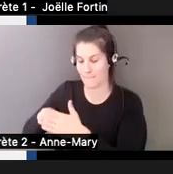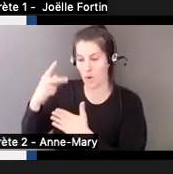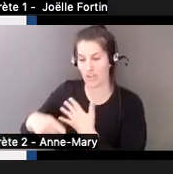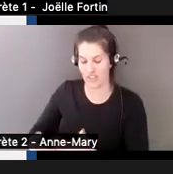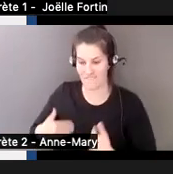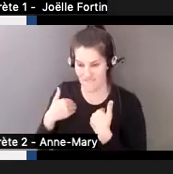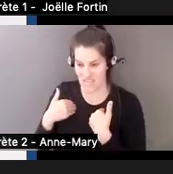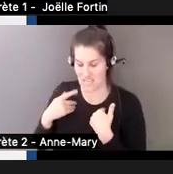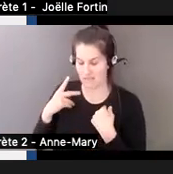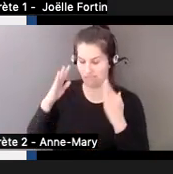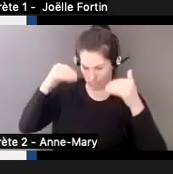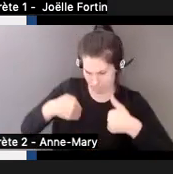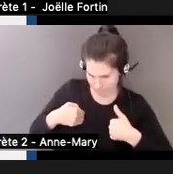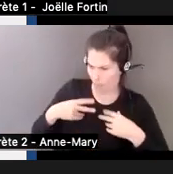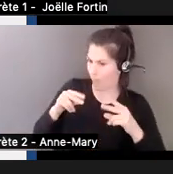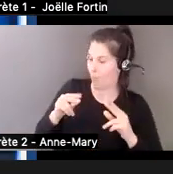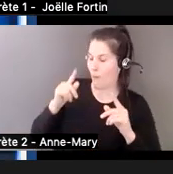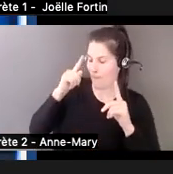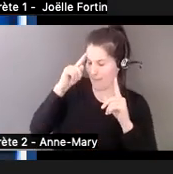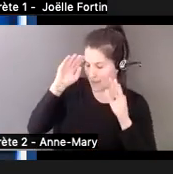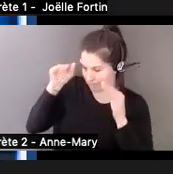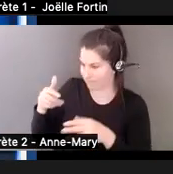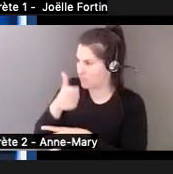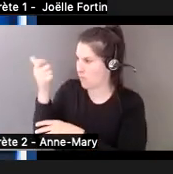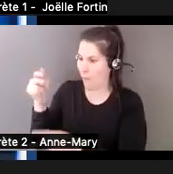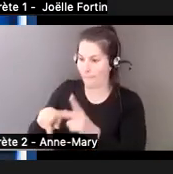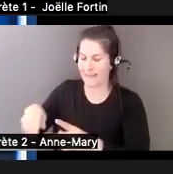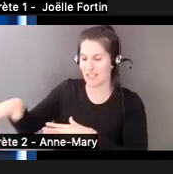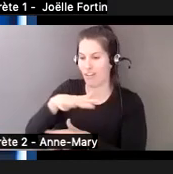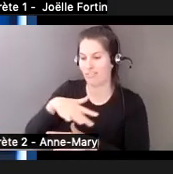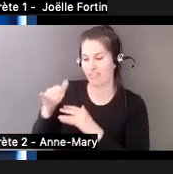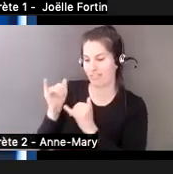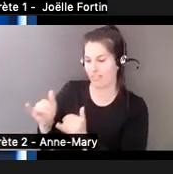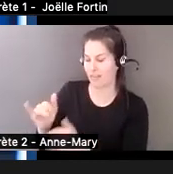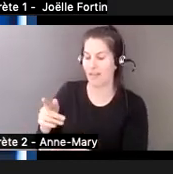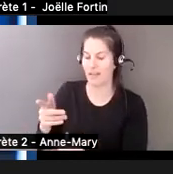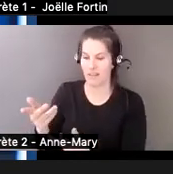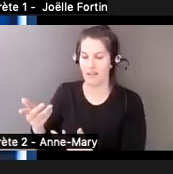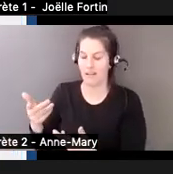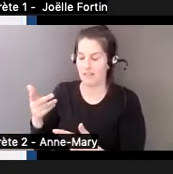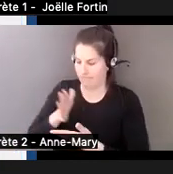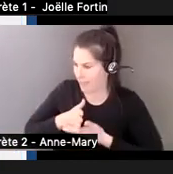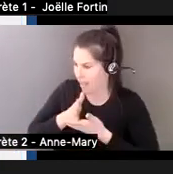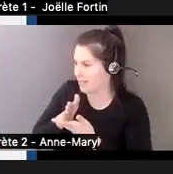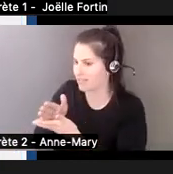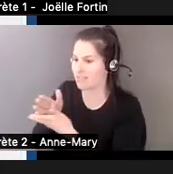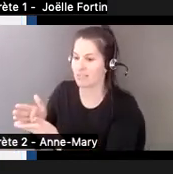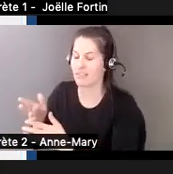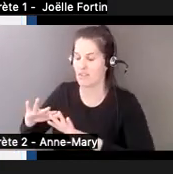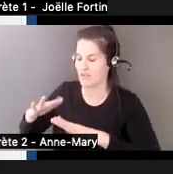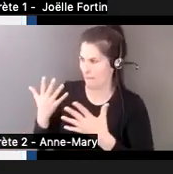non pas centré sur vous, mais aussi sur les autres. Vous parlez de la maladie, donc vous aidez les autres. Comment on arrive à